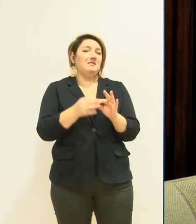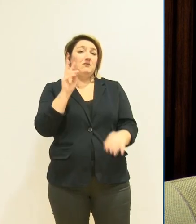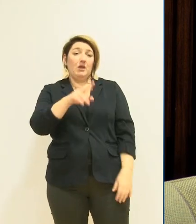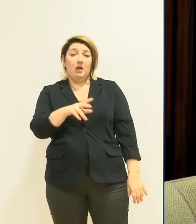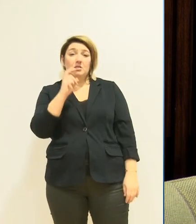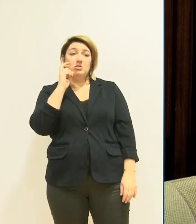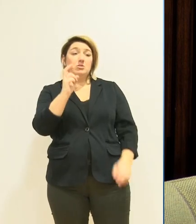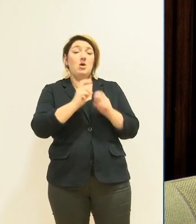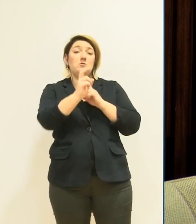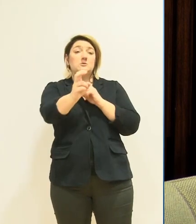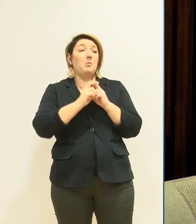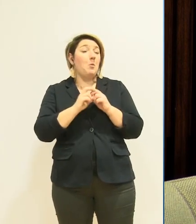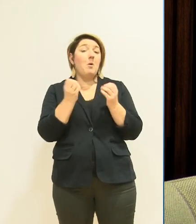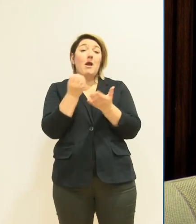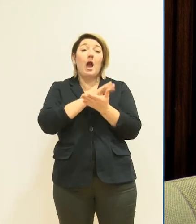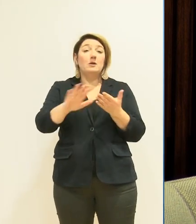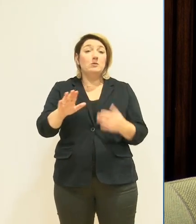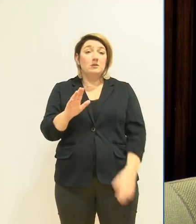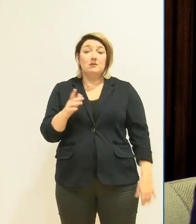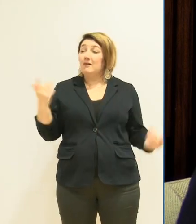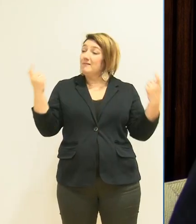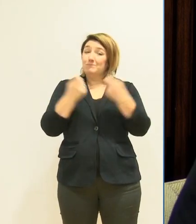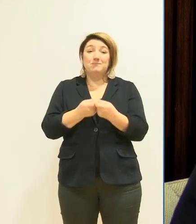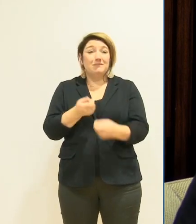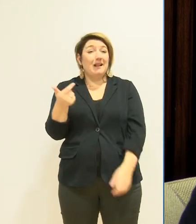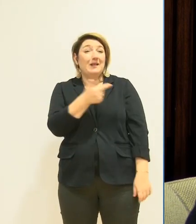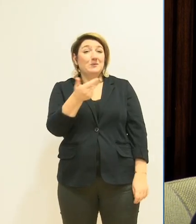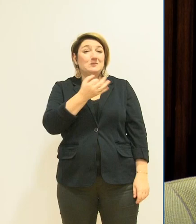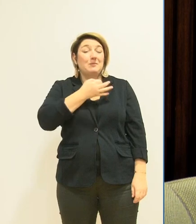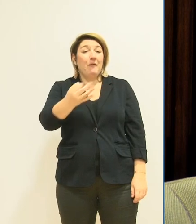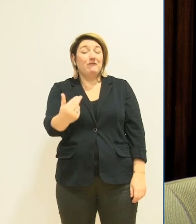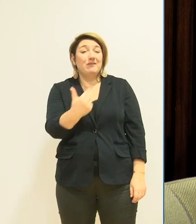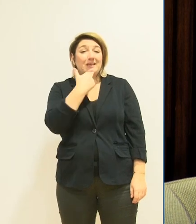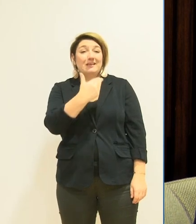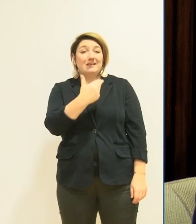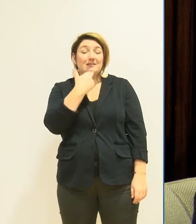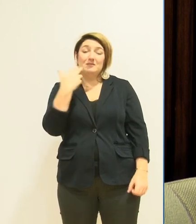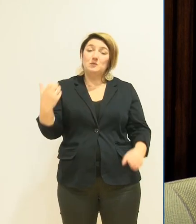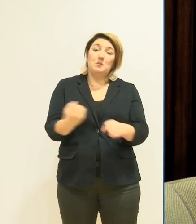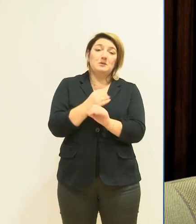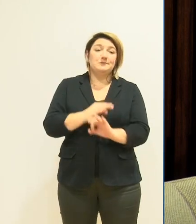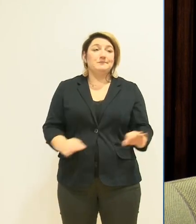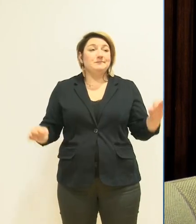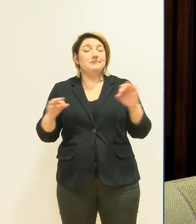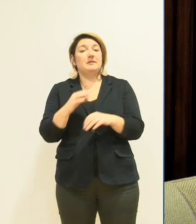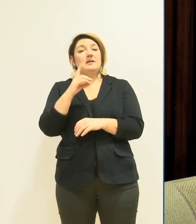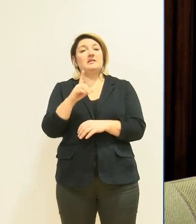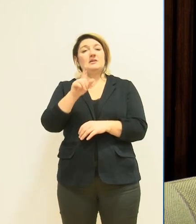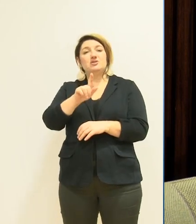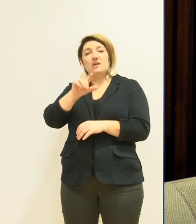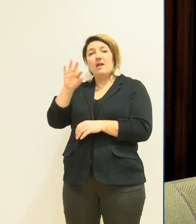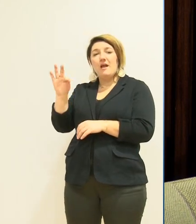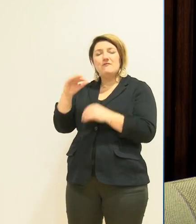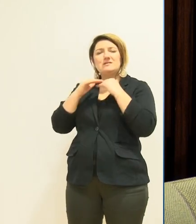transports vous auriez pu profiter de la stabilité de la dgf des recettes fiscales en hausse